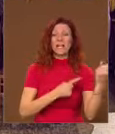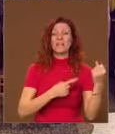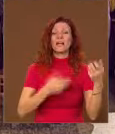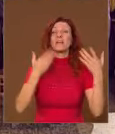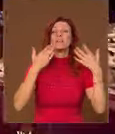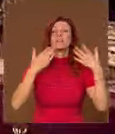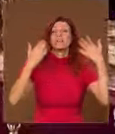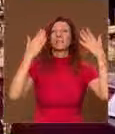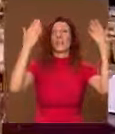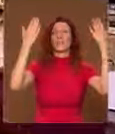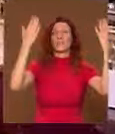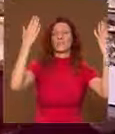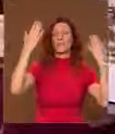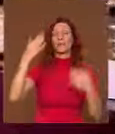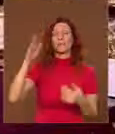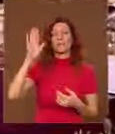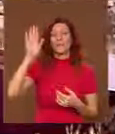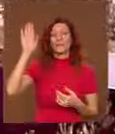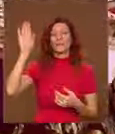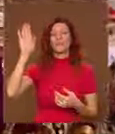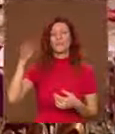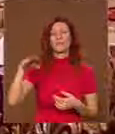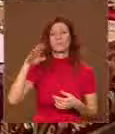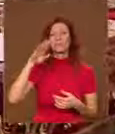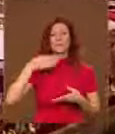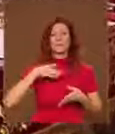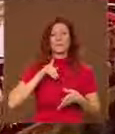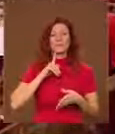Чухме Господнята молитва, Отче наш,